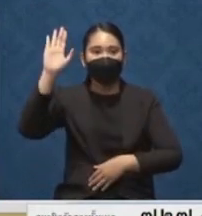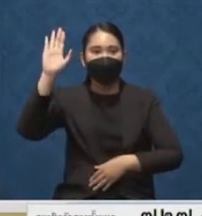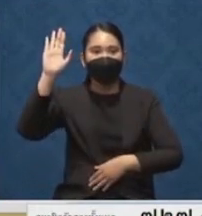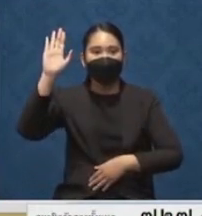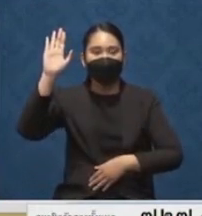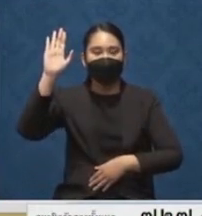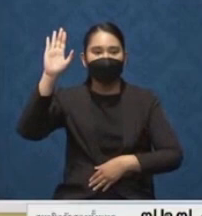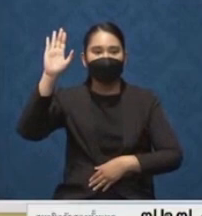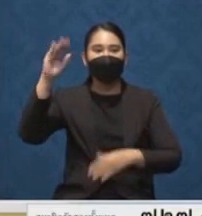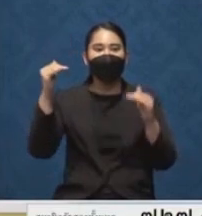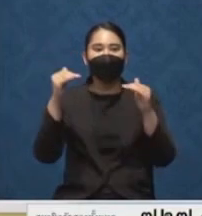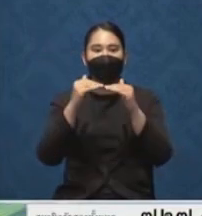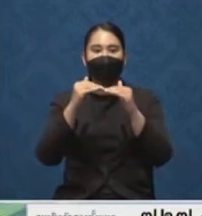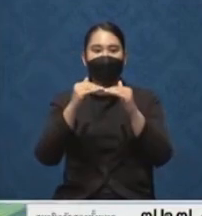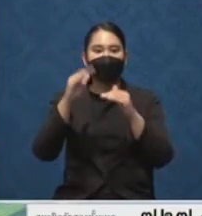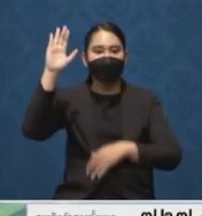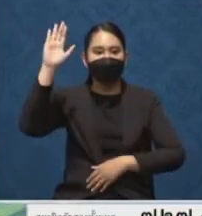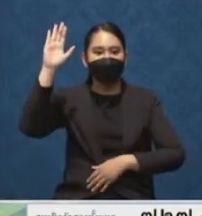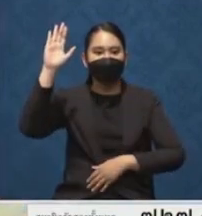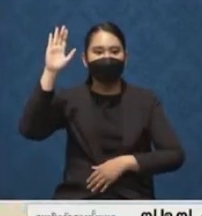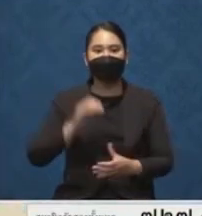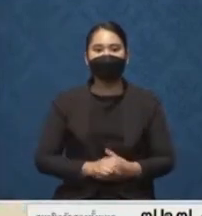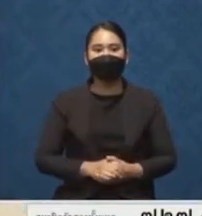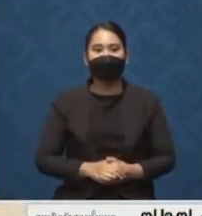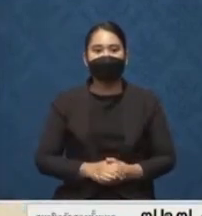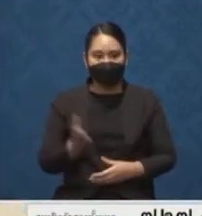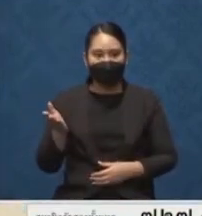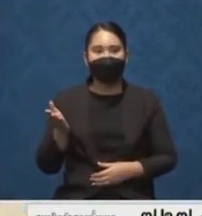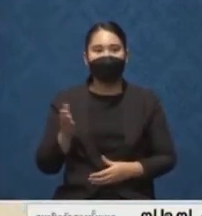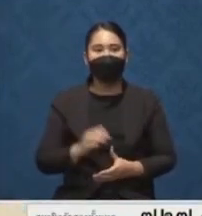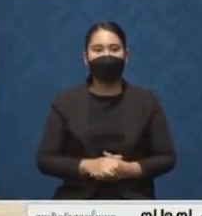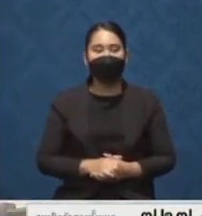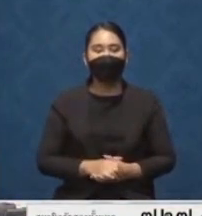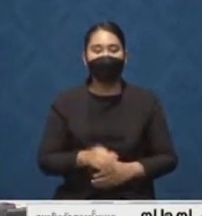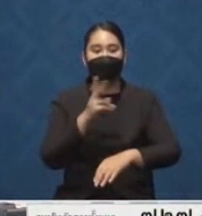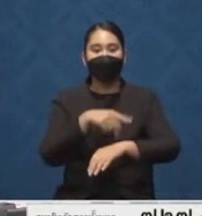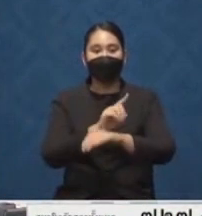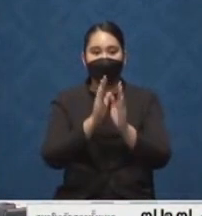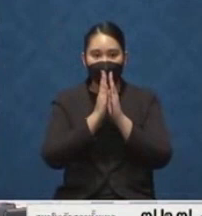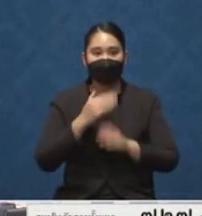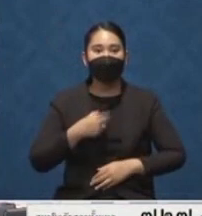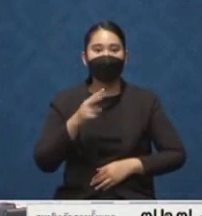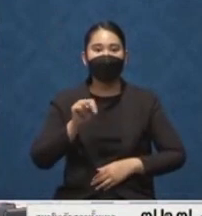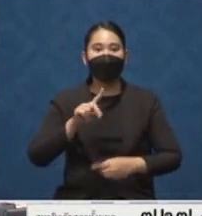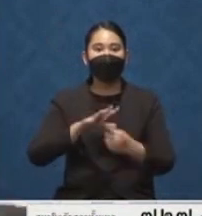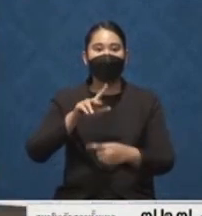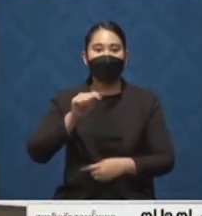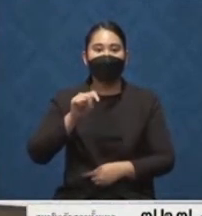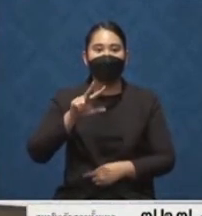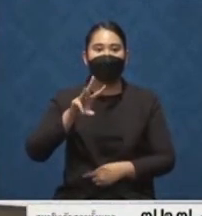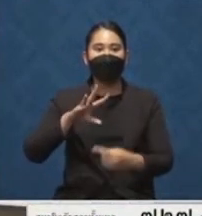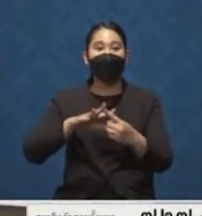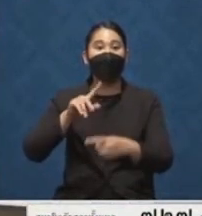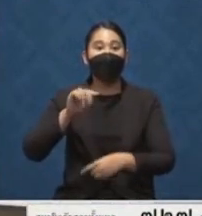มยืนขึ้นใช้สิทธิ์ประท้วงครับ เชิญครับ ท่านประธานที่เคารพผมณทูตบัวประทุมผู้แทนราษฎรแบบบัญชีร